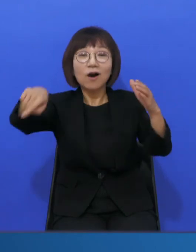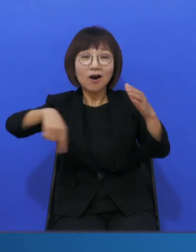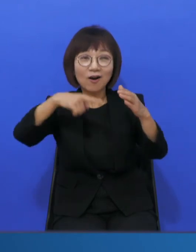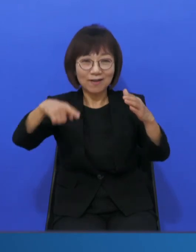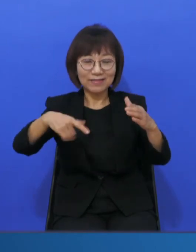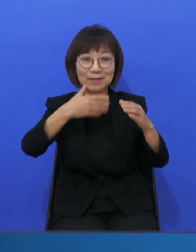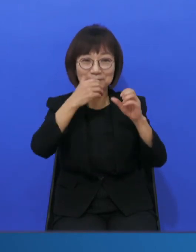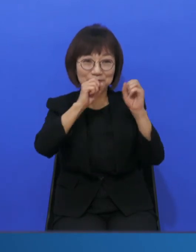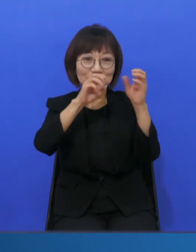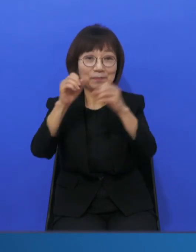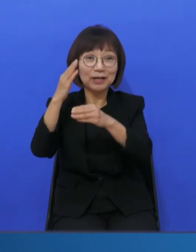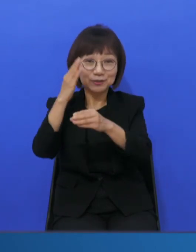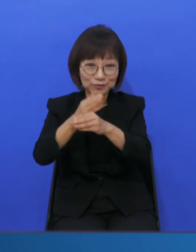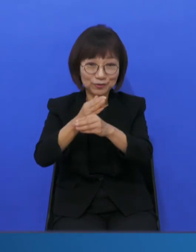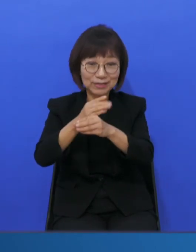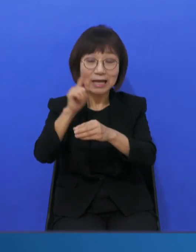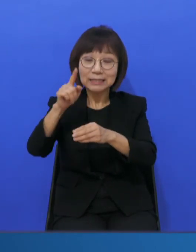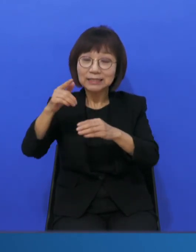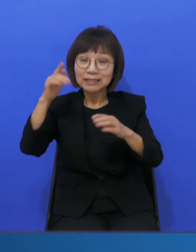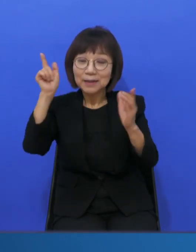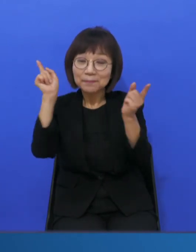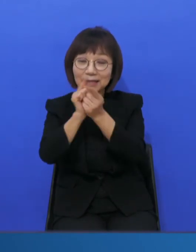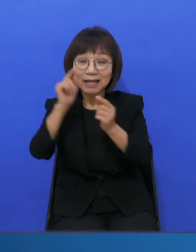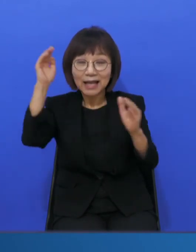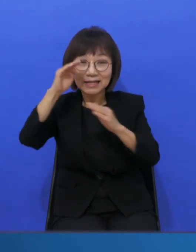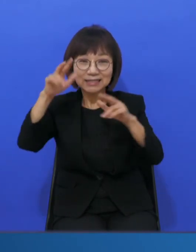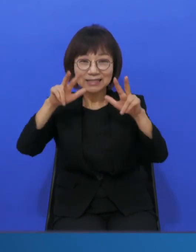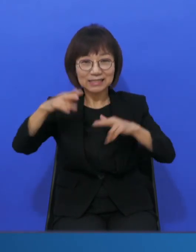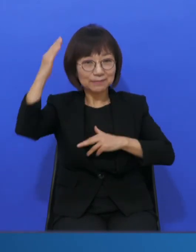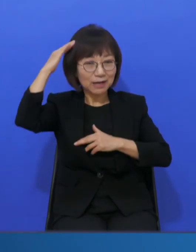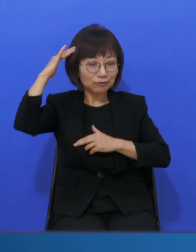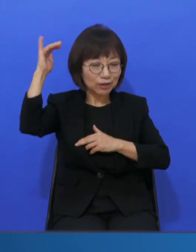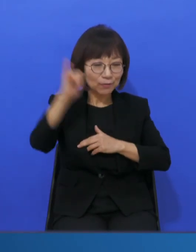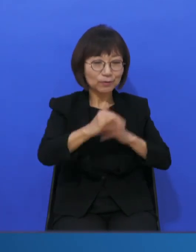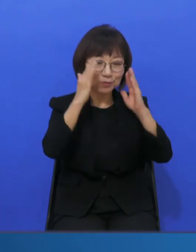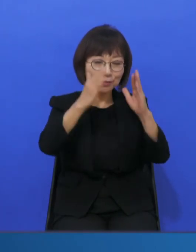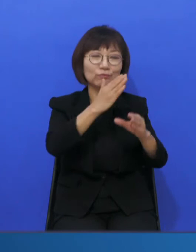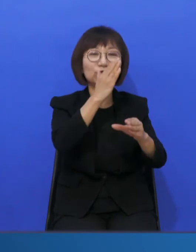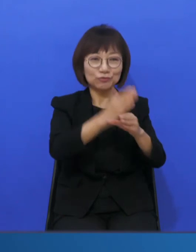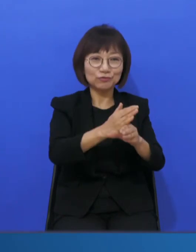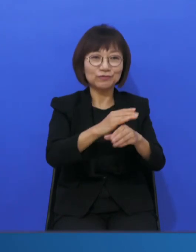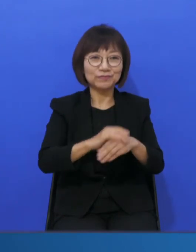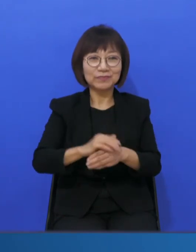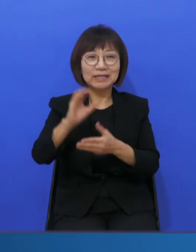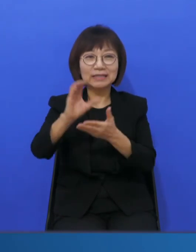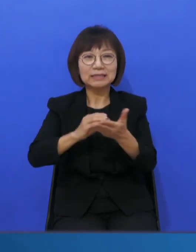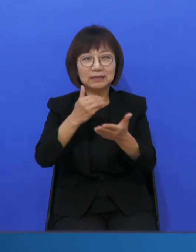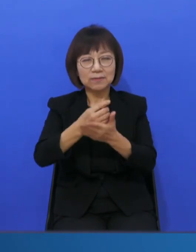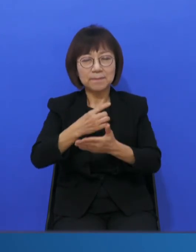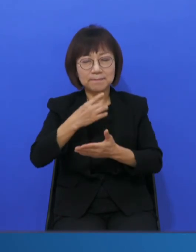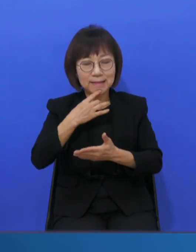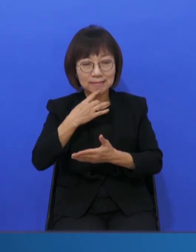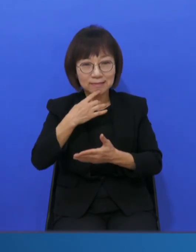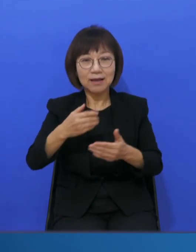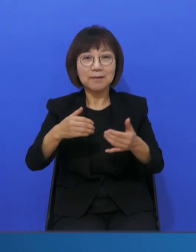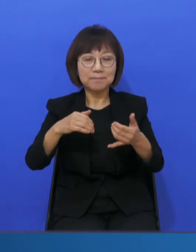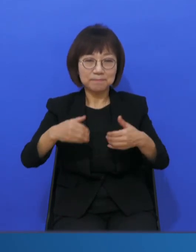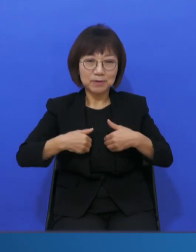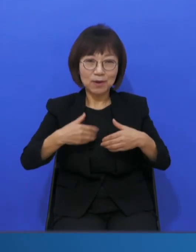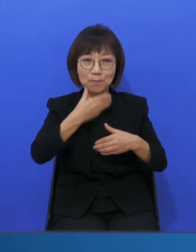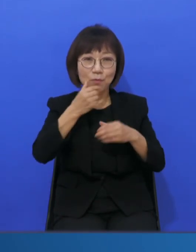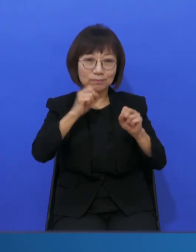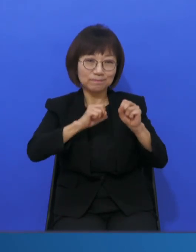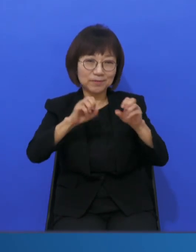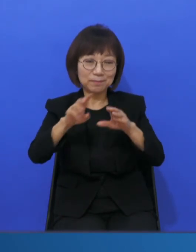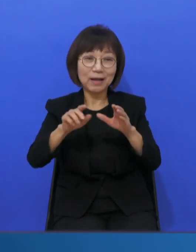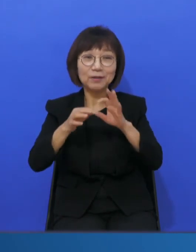이때 만난 불가리아 렘넌트가 현재는 한국에서 유학 중이라고 합니다. 그리스도의 유일성을 나타내는 복음운동으로